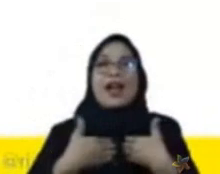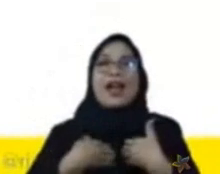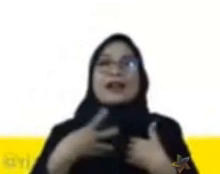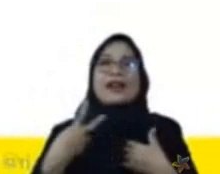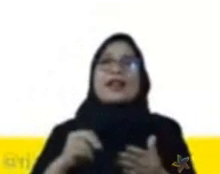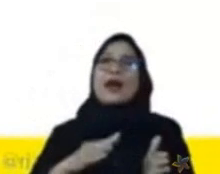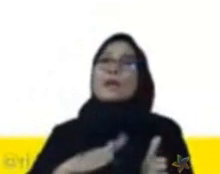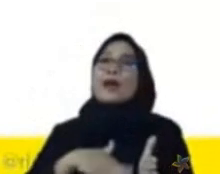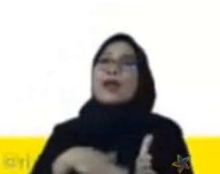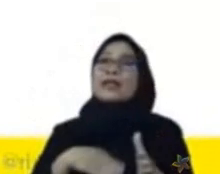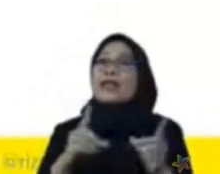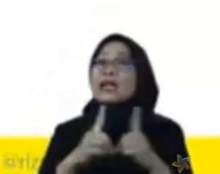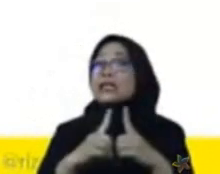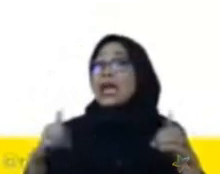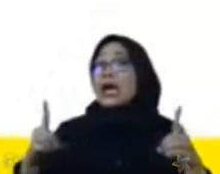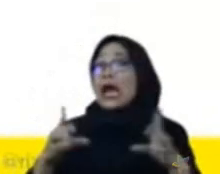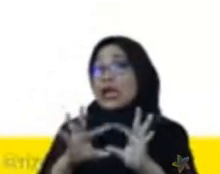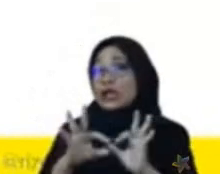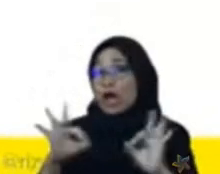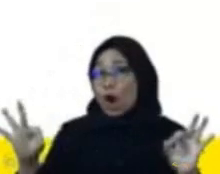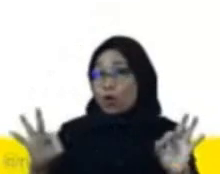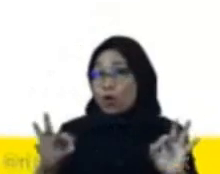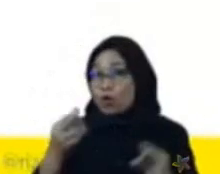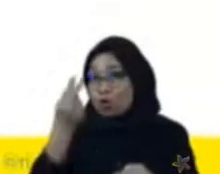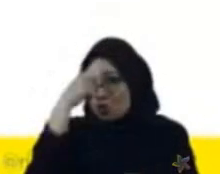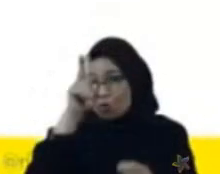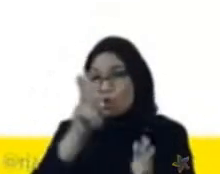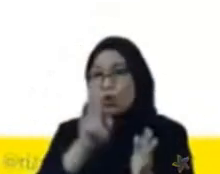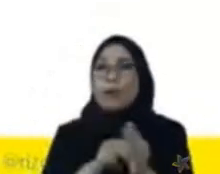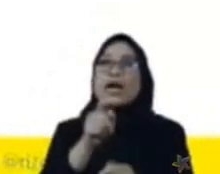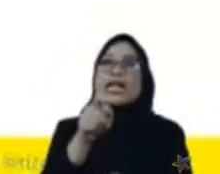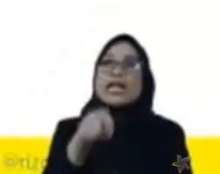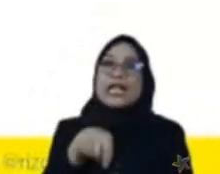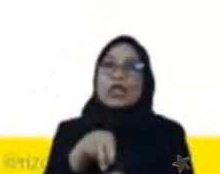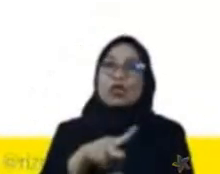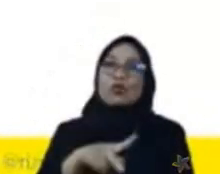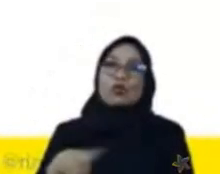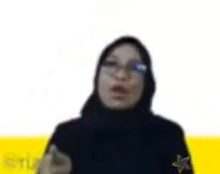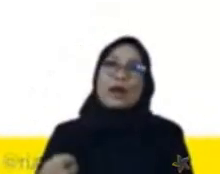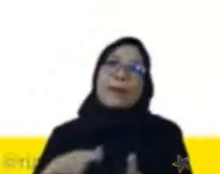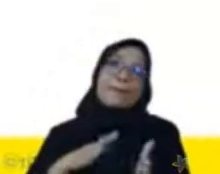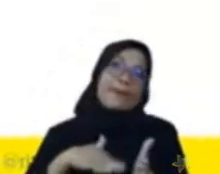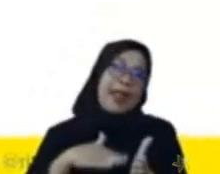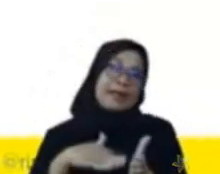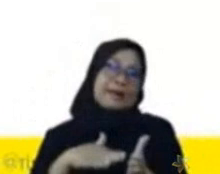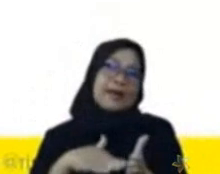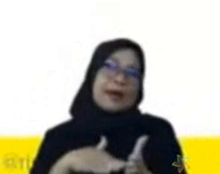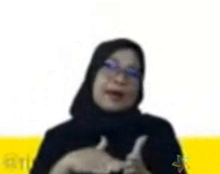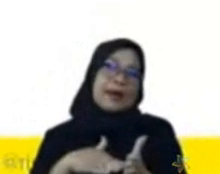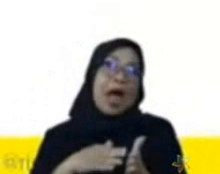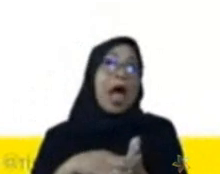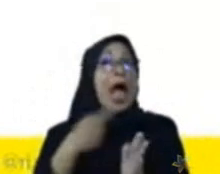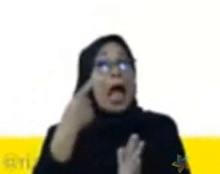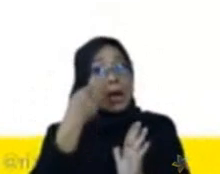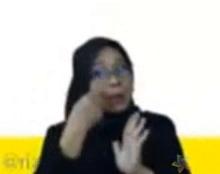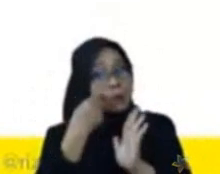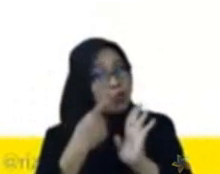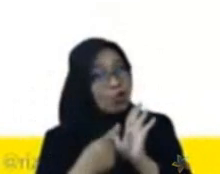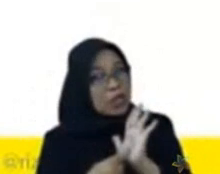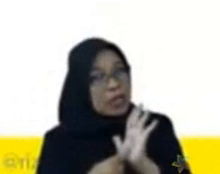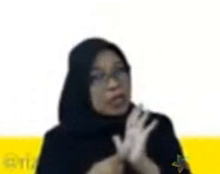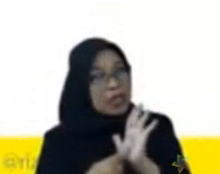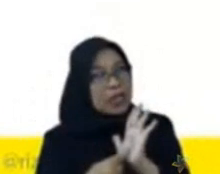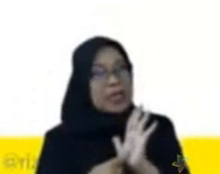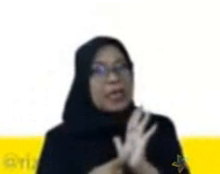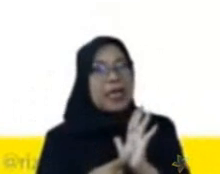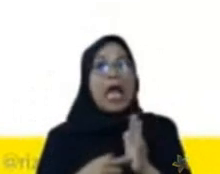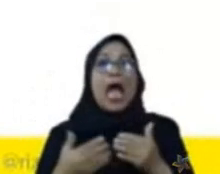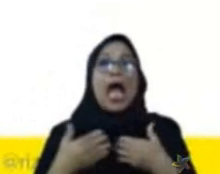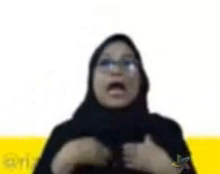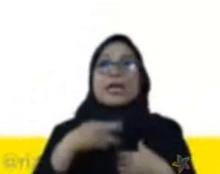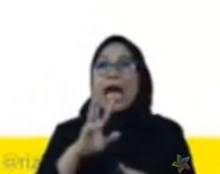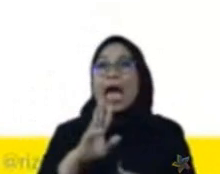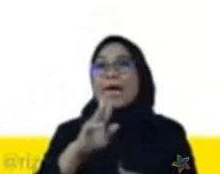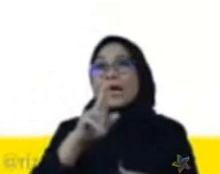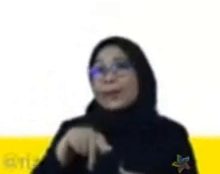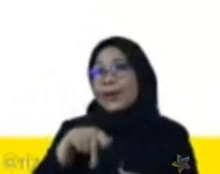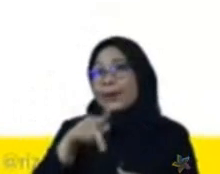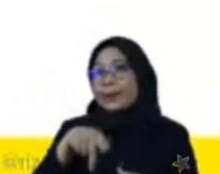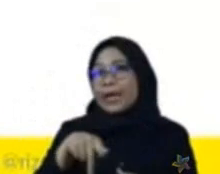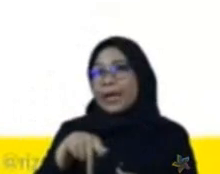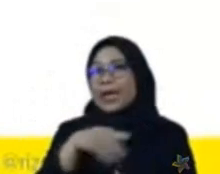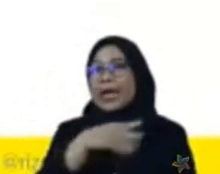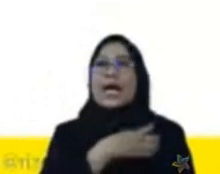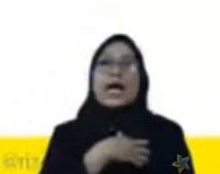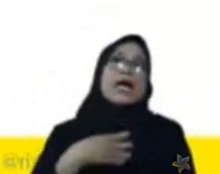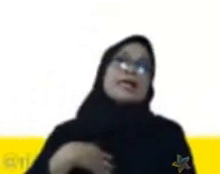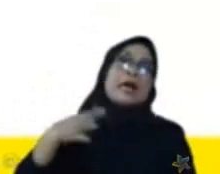ini untuk menentukan tujuan pembelajaran. Kemudian menentukan bukti dan asesmen untuk menyusun RPP, dan